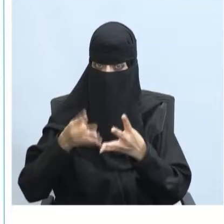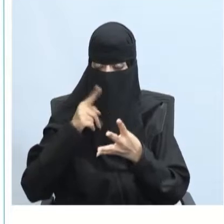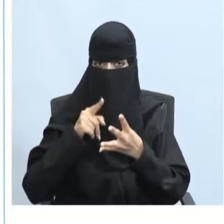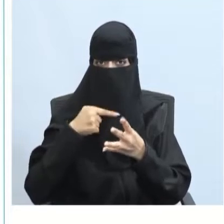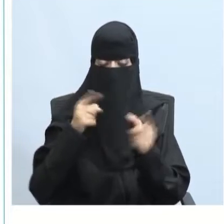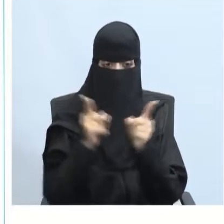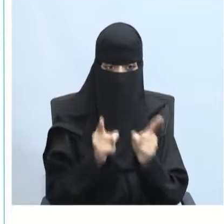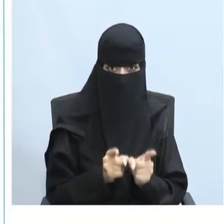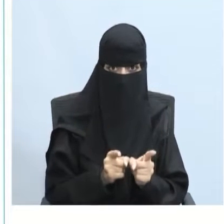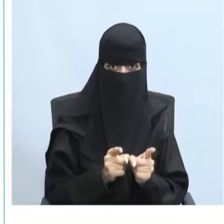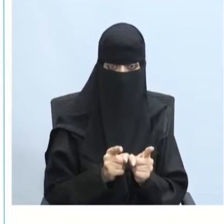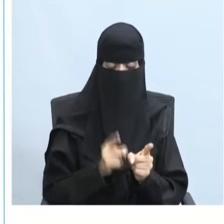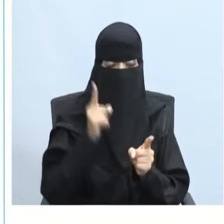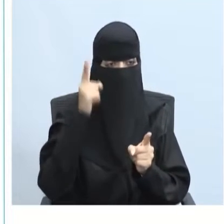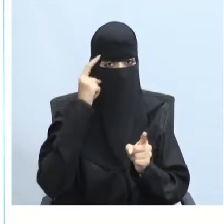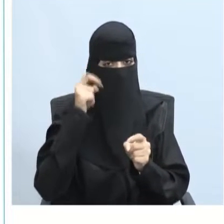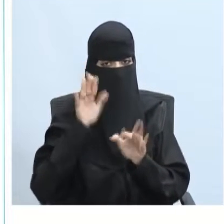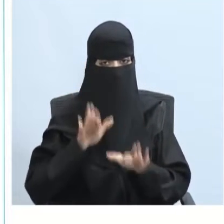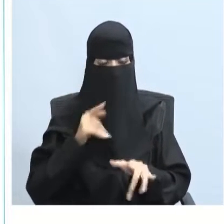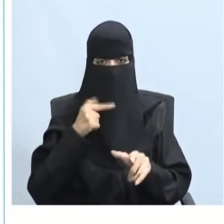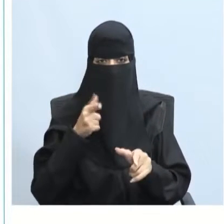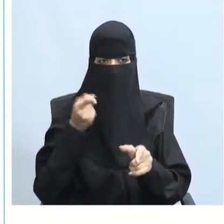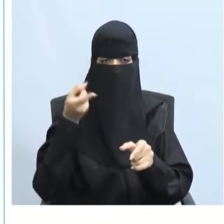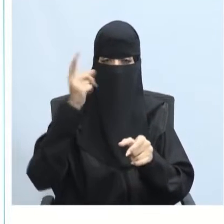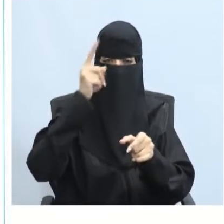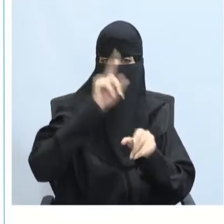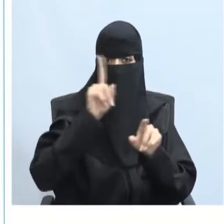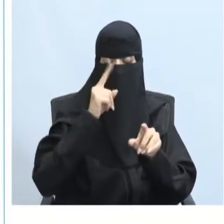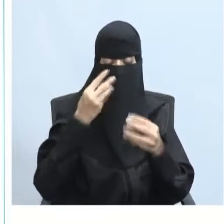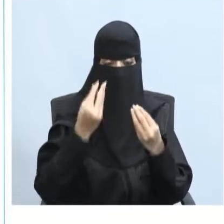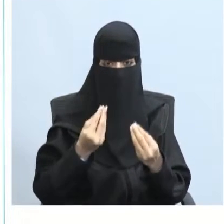من الهدر الزائد في